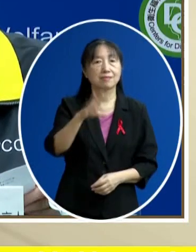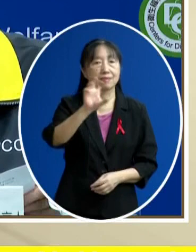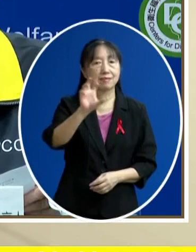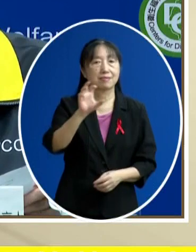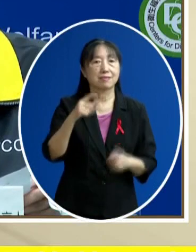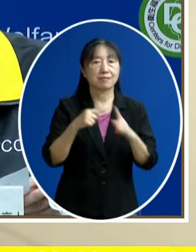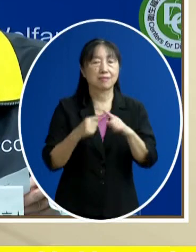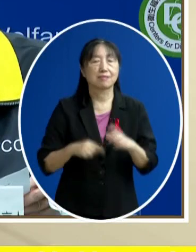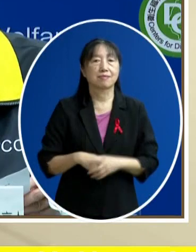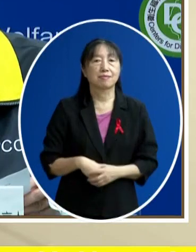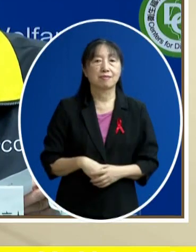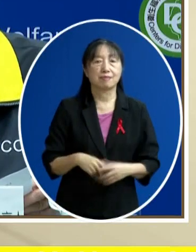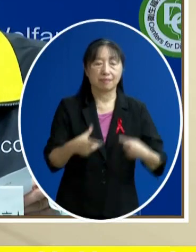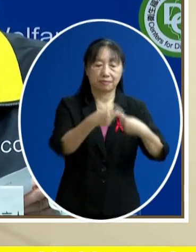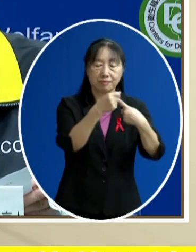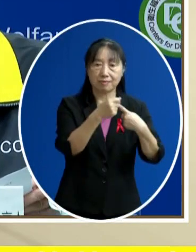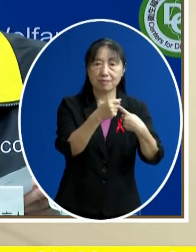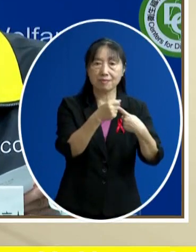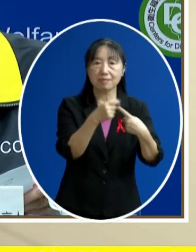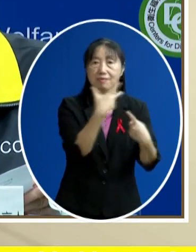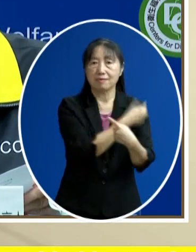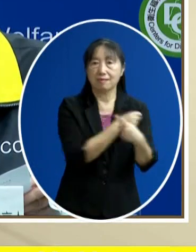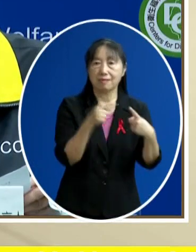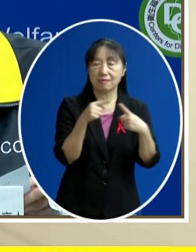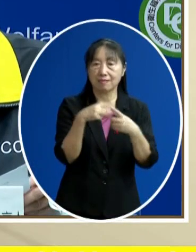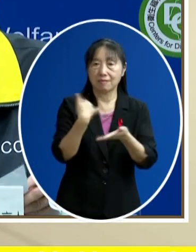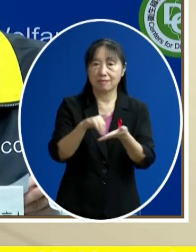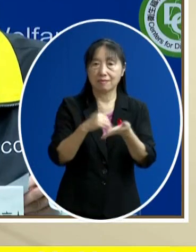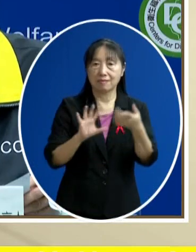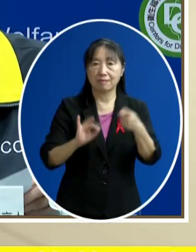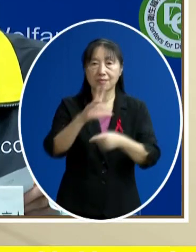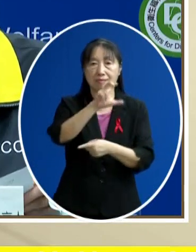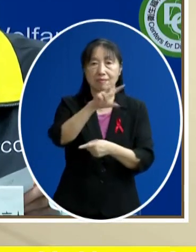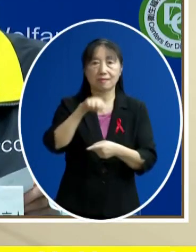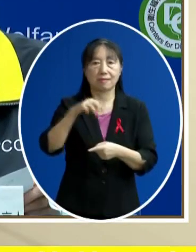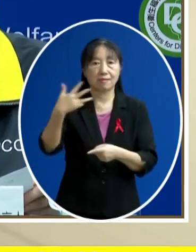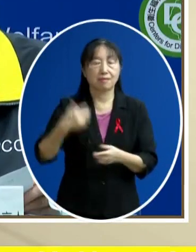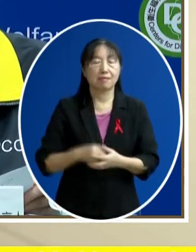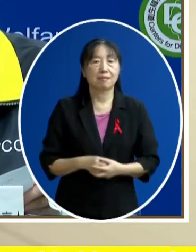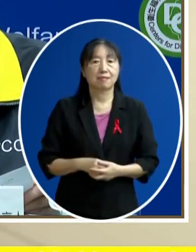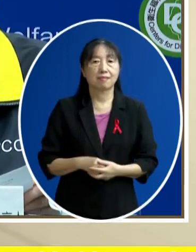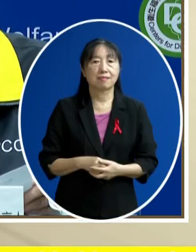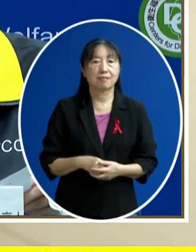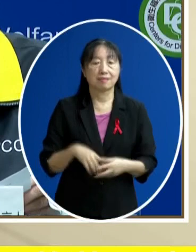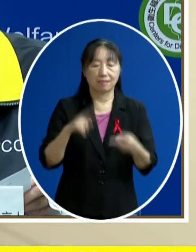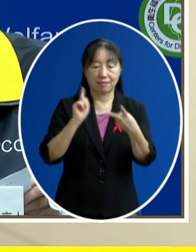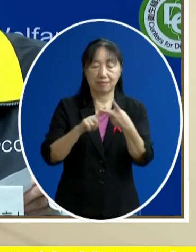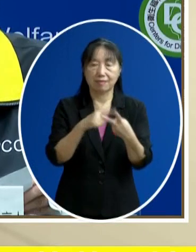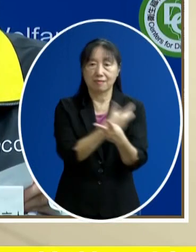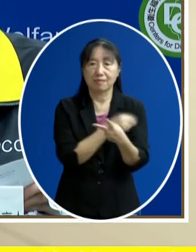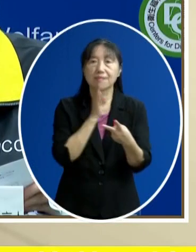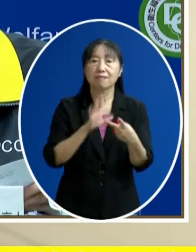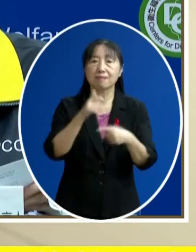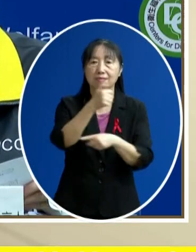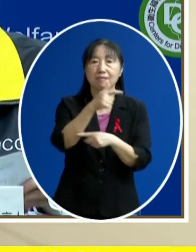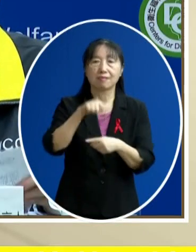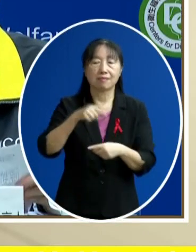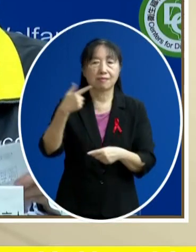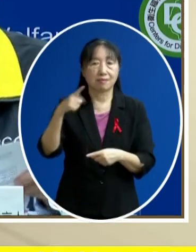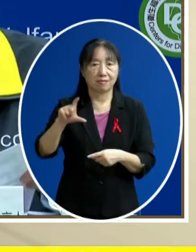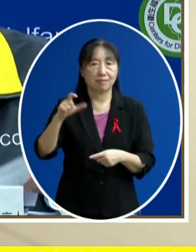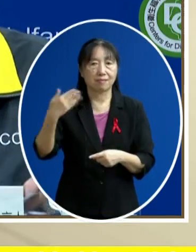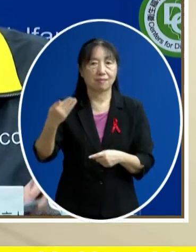254281剂，那我们的第一剂的接种人口涵盖率是 77.80%。那第二季是